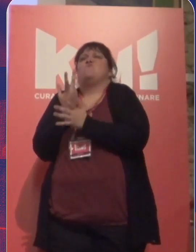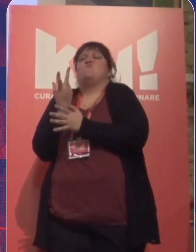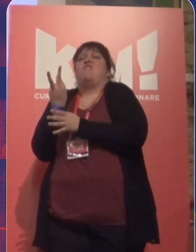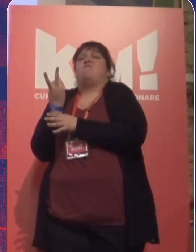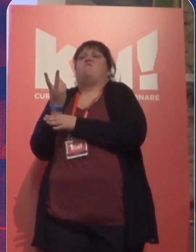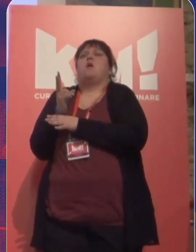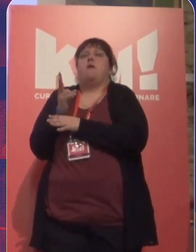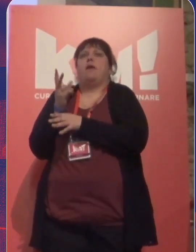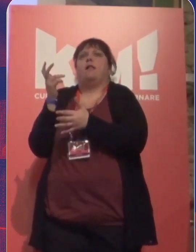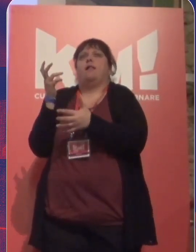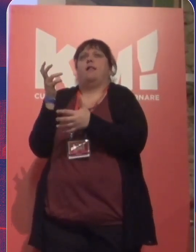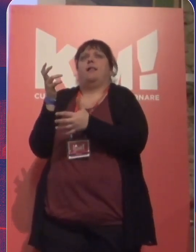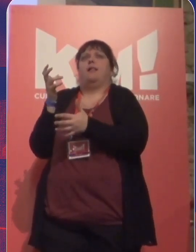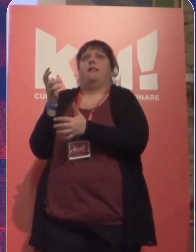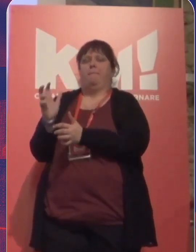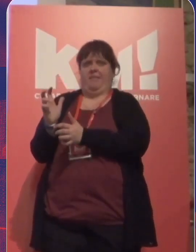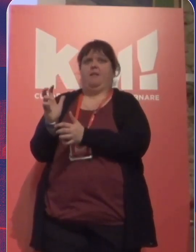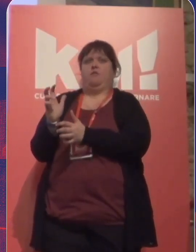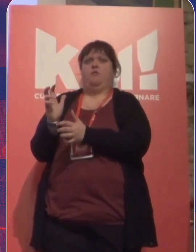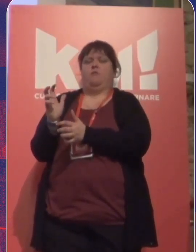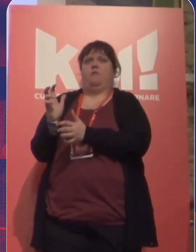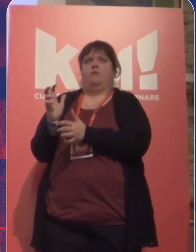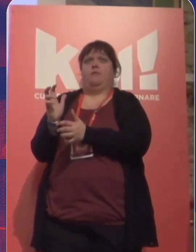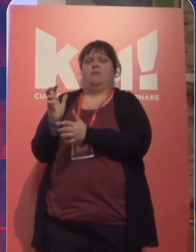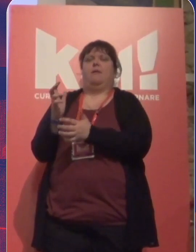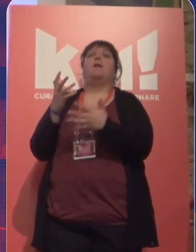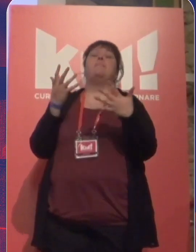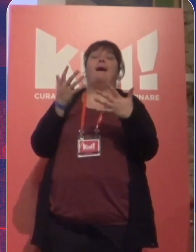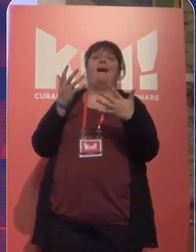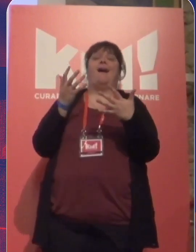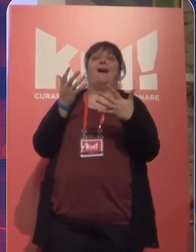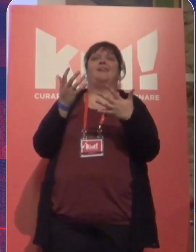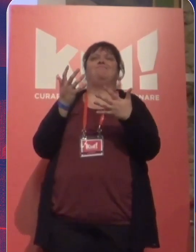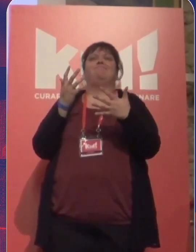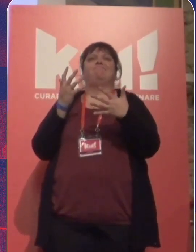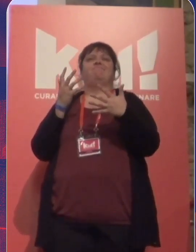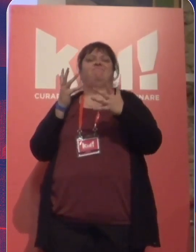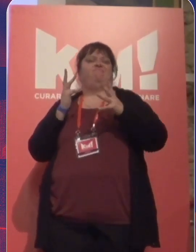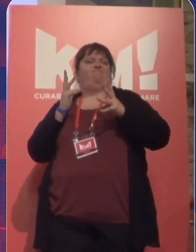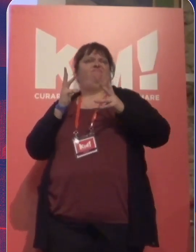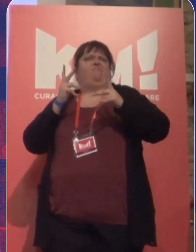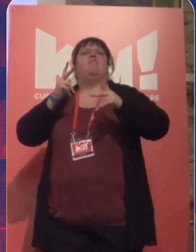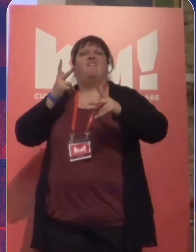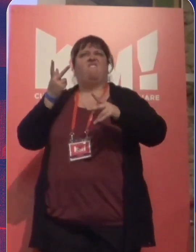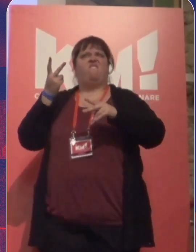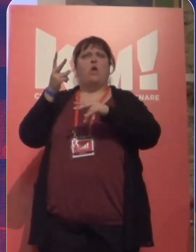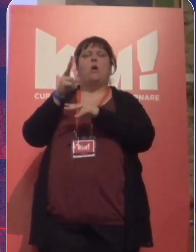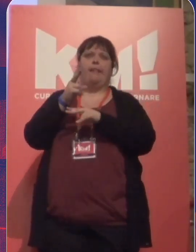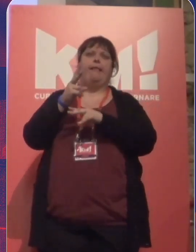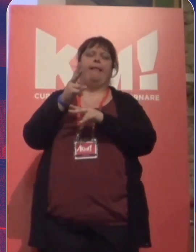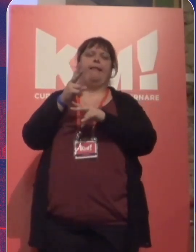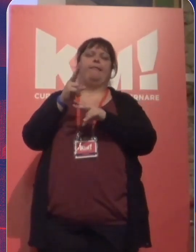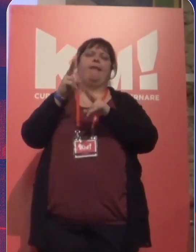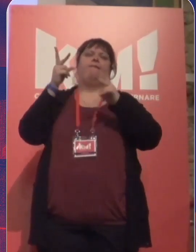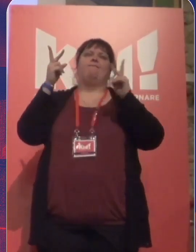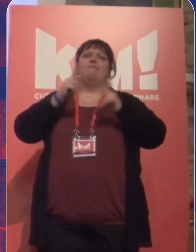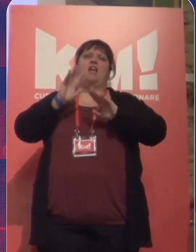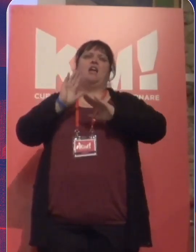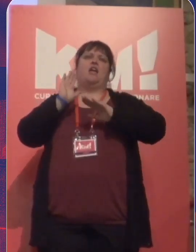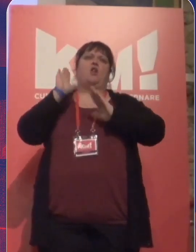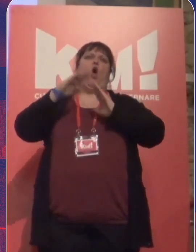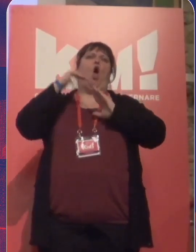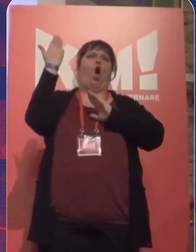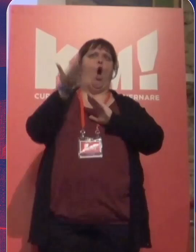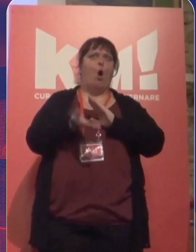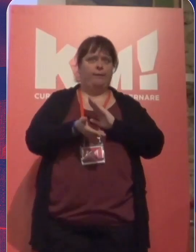va al di là di questo ci sarà secondo me è una spinta alla reazione rabbiosa